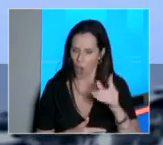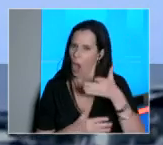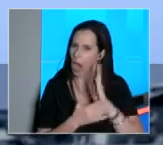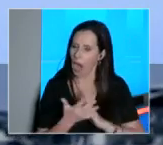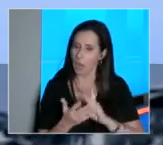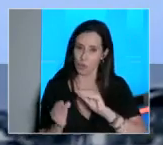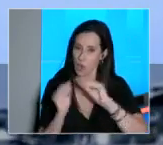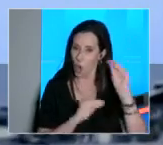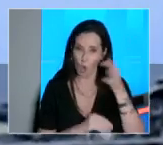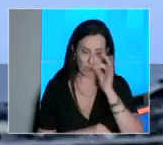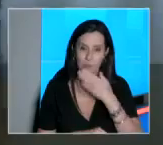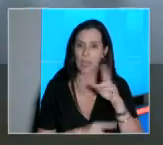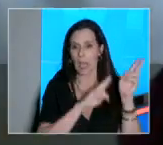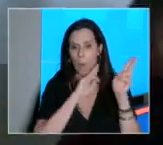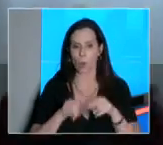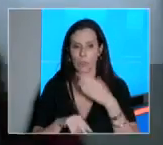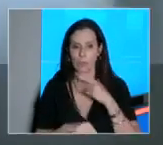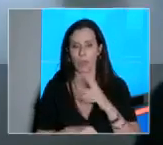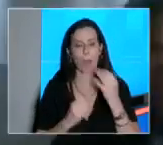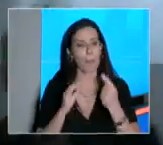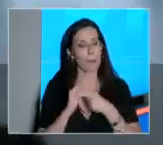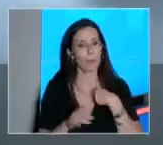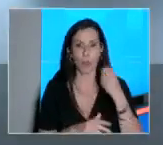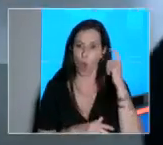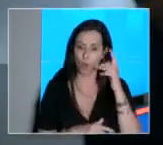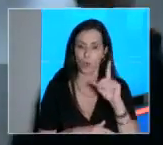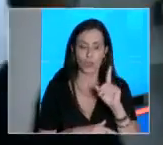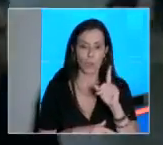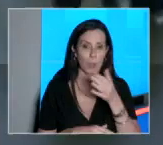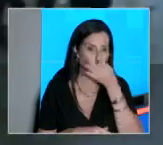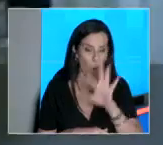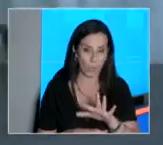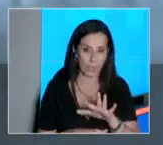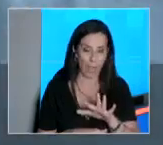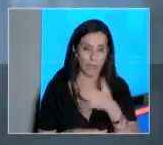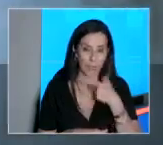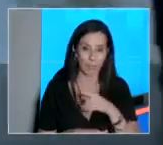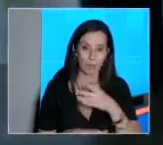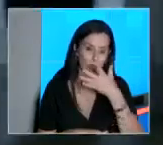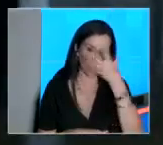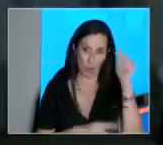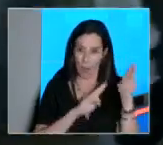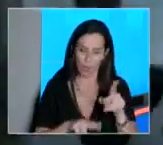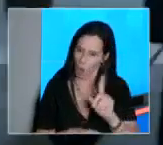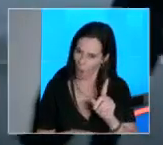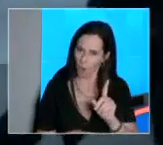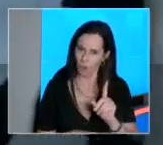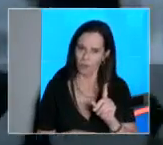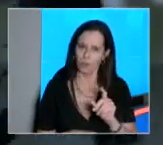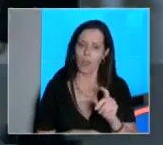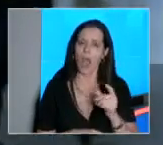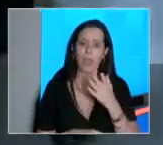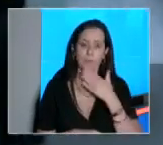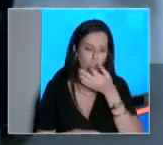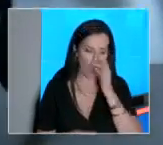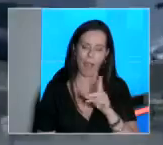מאלה שמאגרים מישראל גם חוזרים אליה. הרבה פעמים אנחנו חושבים שמי שמאגר עושה את זה ושוכח לחזור. אז שיעורי